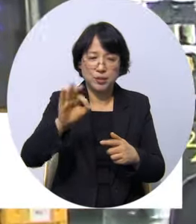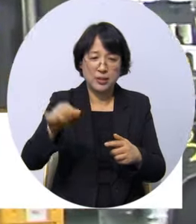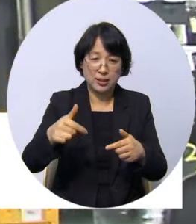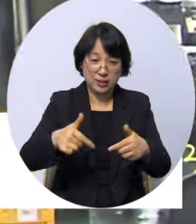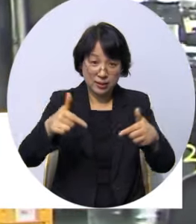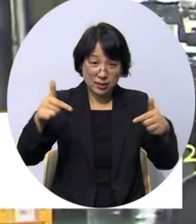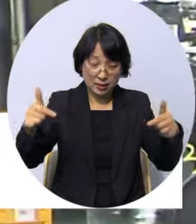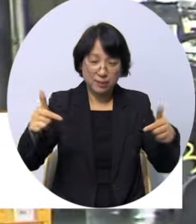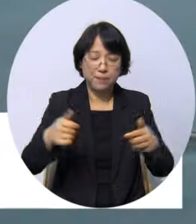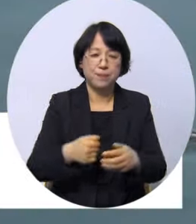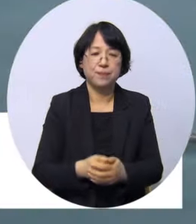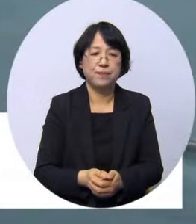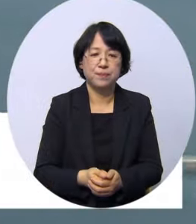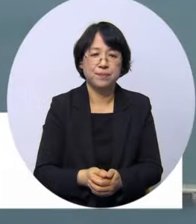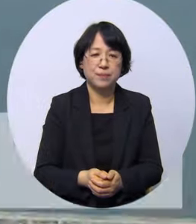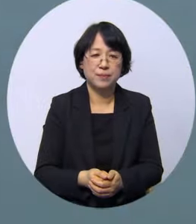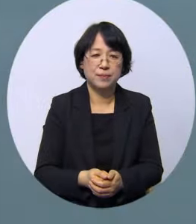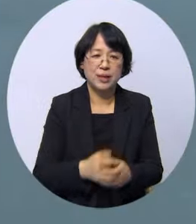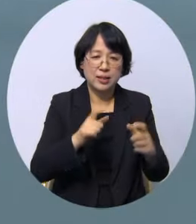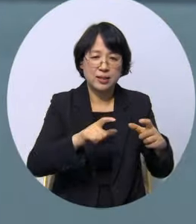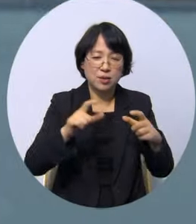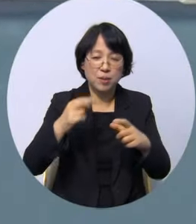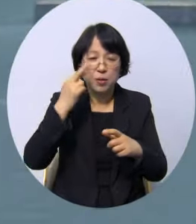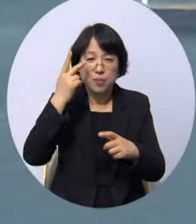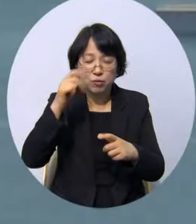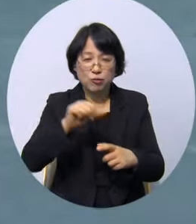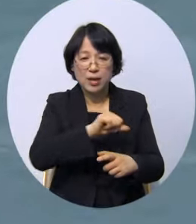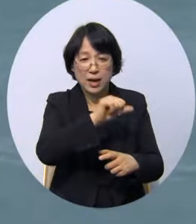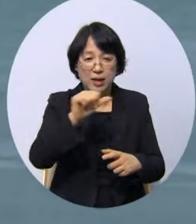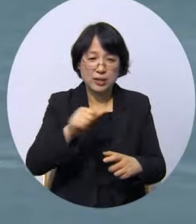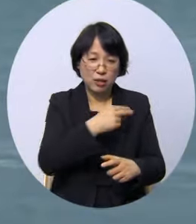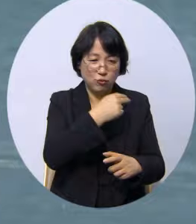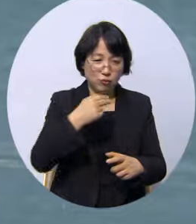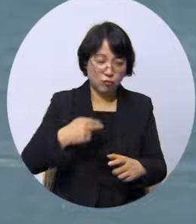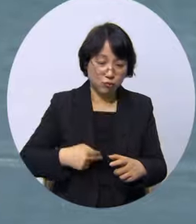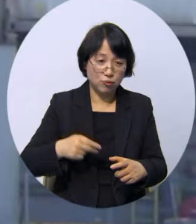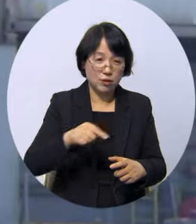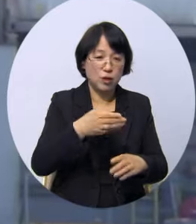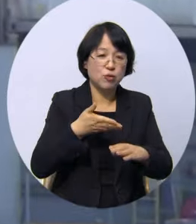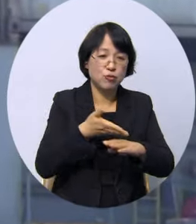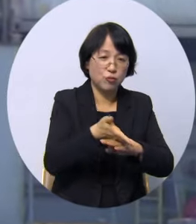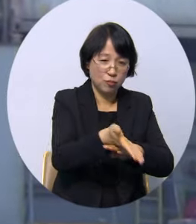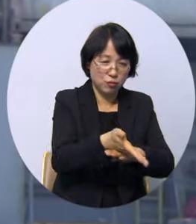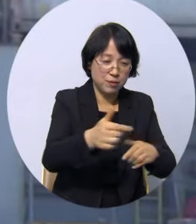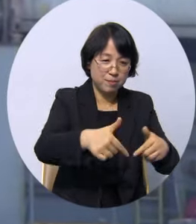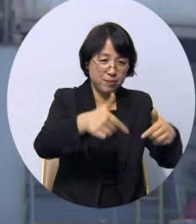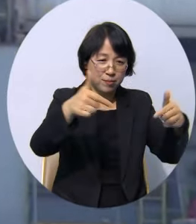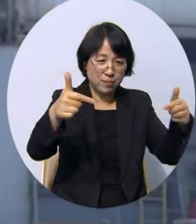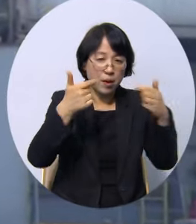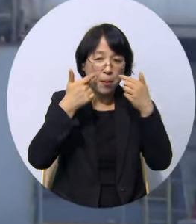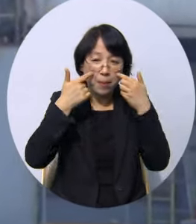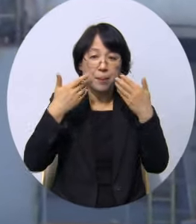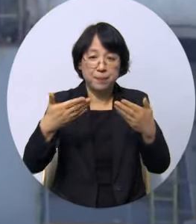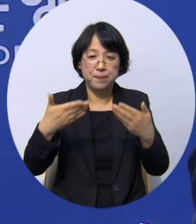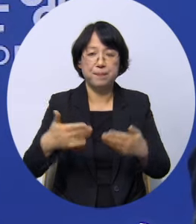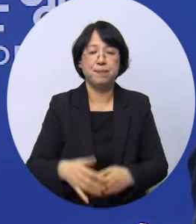증가를 이끌었습니다 지역별로는 미국과 동남아 중국 등을 중심으로 수출 회복세가 뚜렷하게